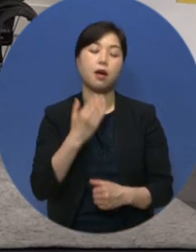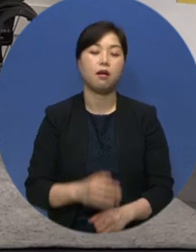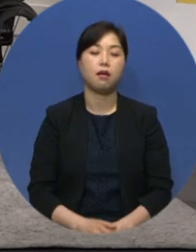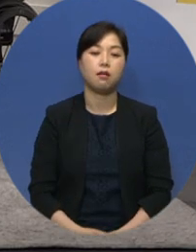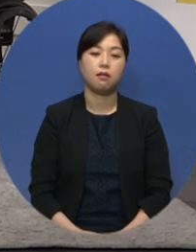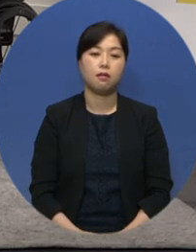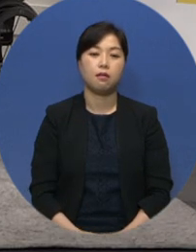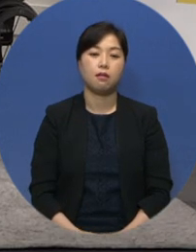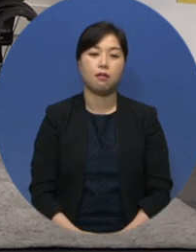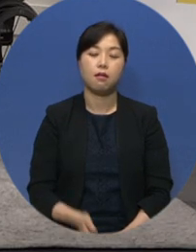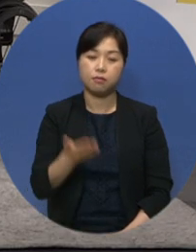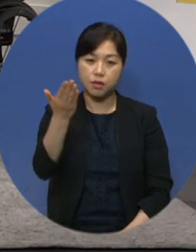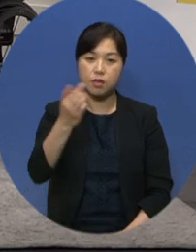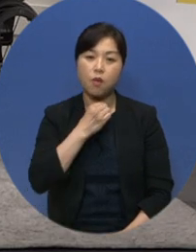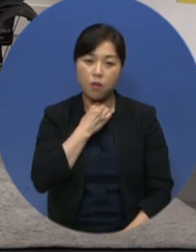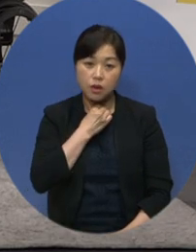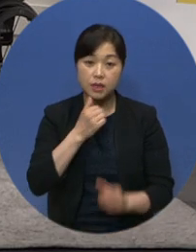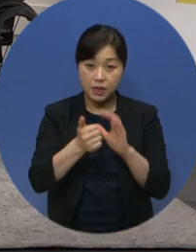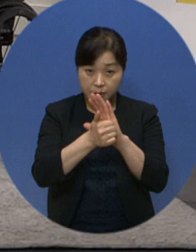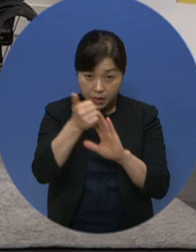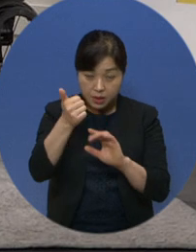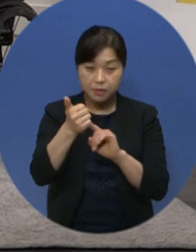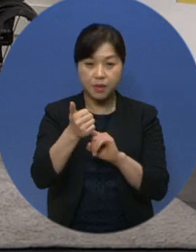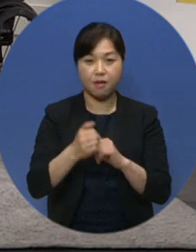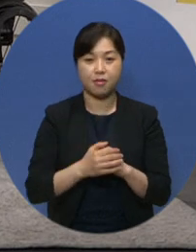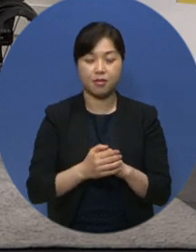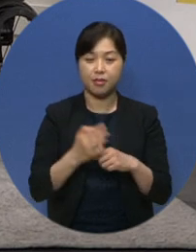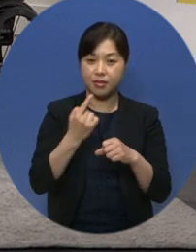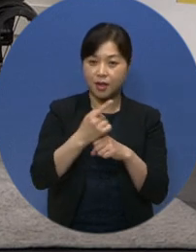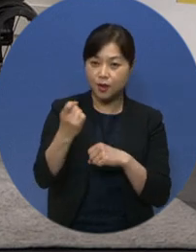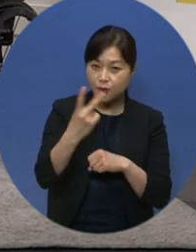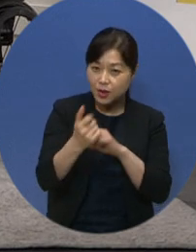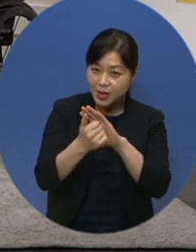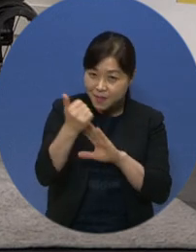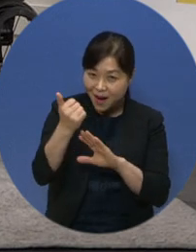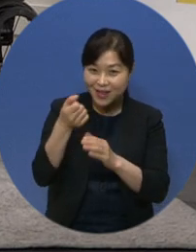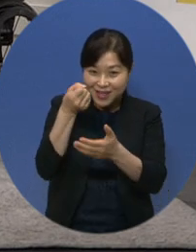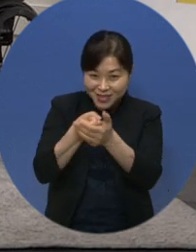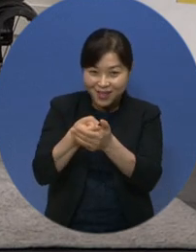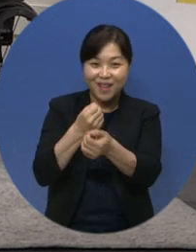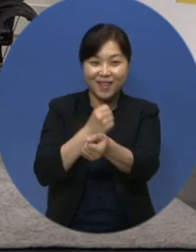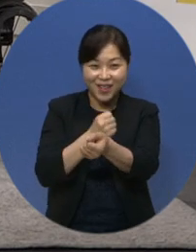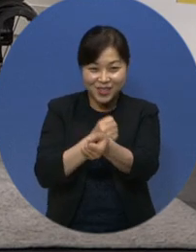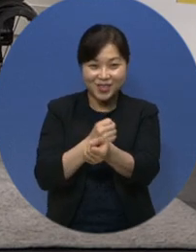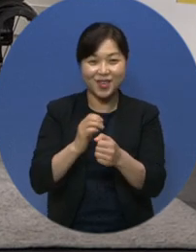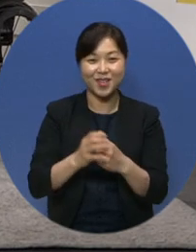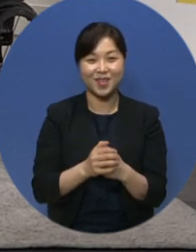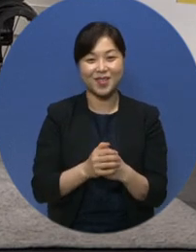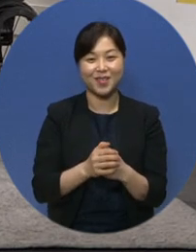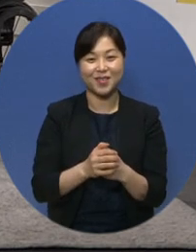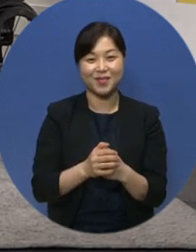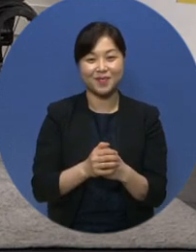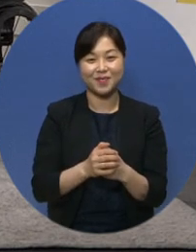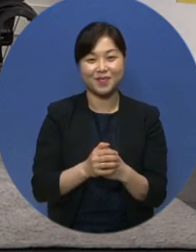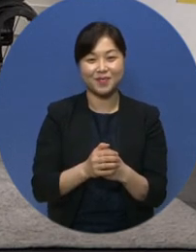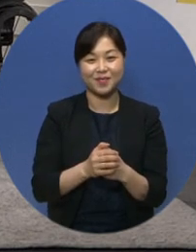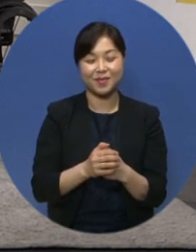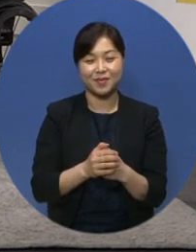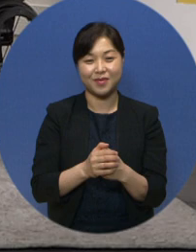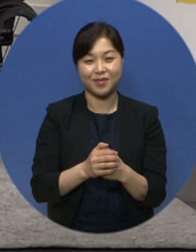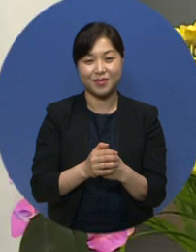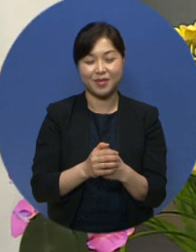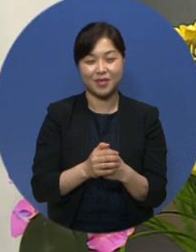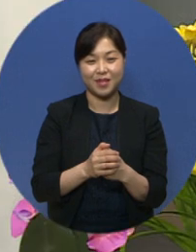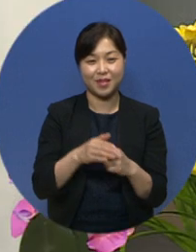본인이 희망하시면 는데 그 내년에 다시 또 희망을 좀 하셔서 좋은 교회 닿아 국제 경기를